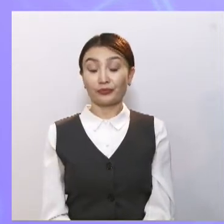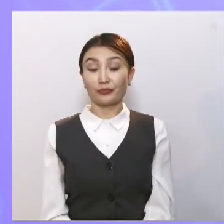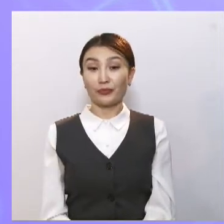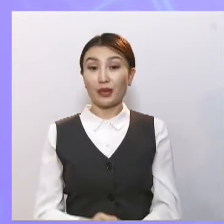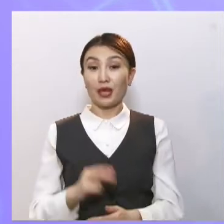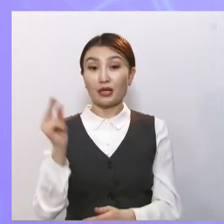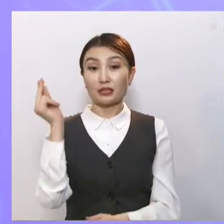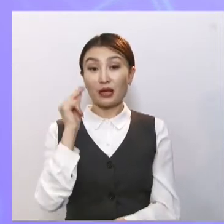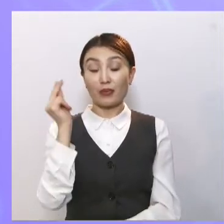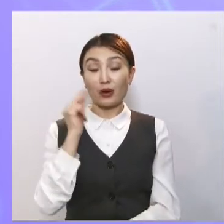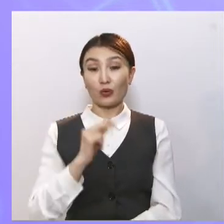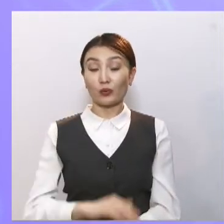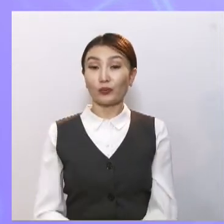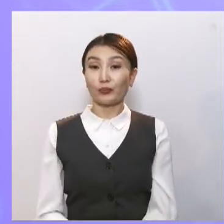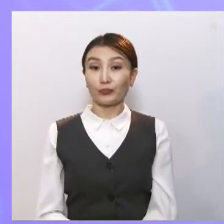Сабак окуйм.